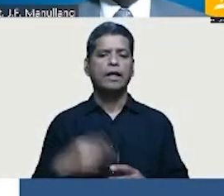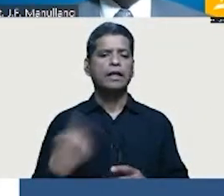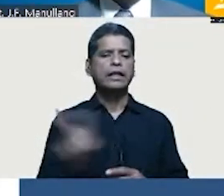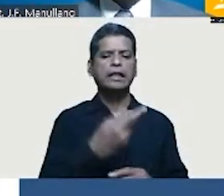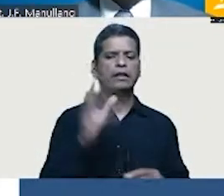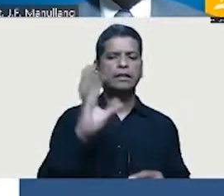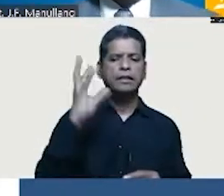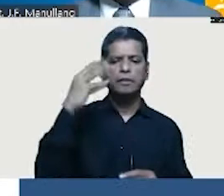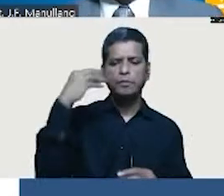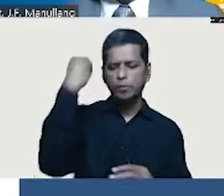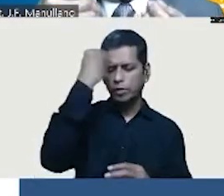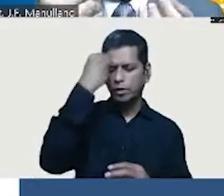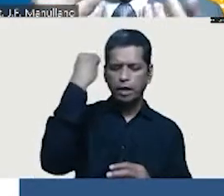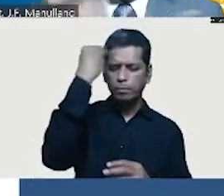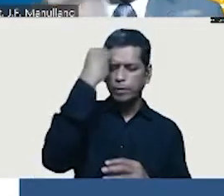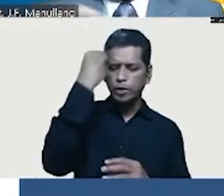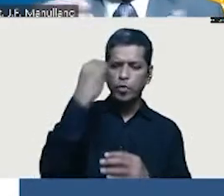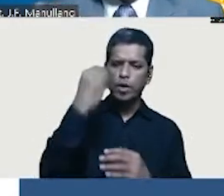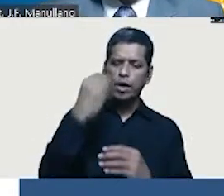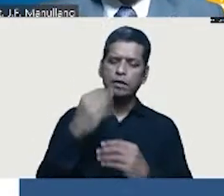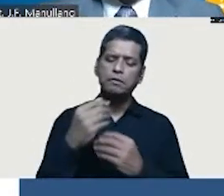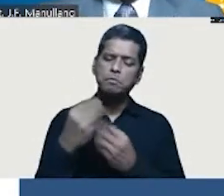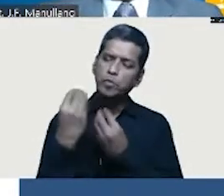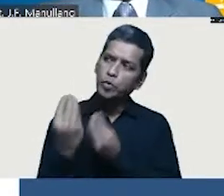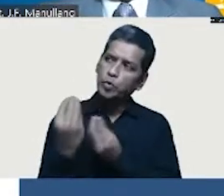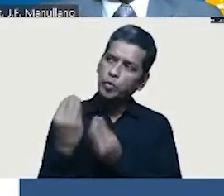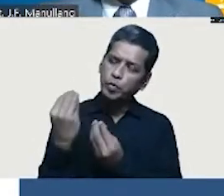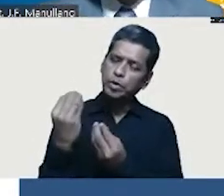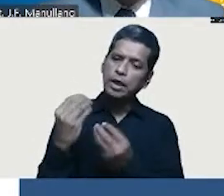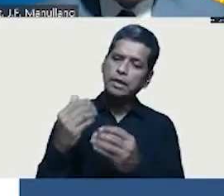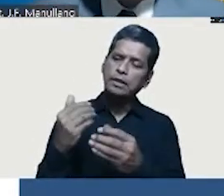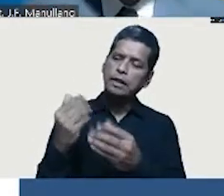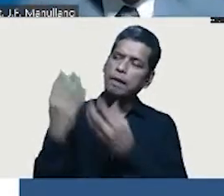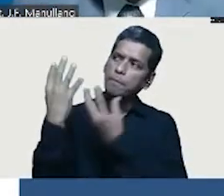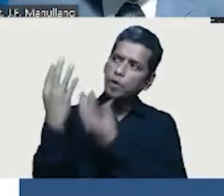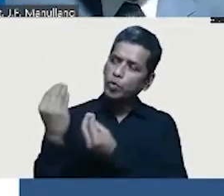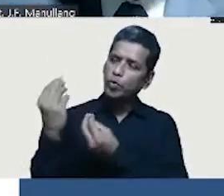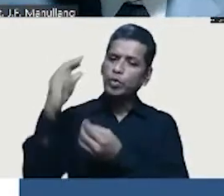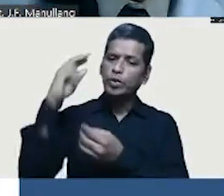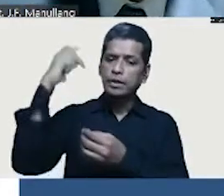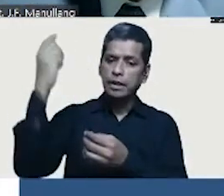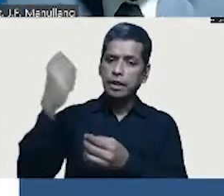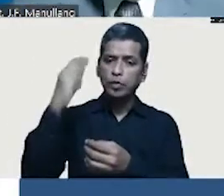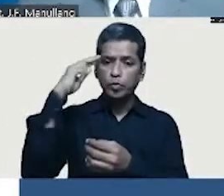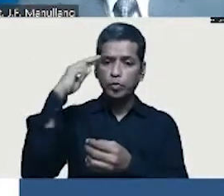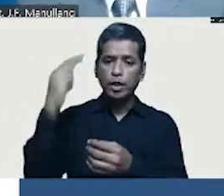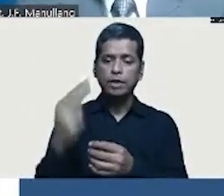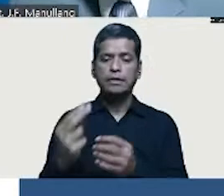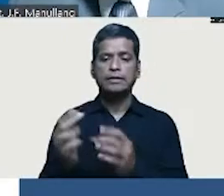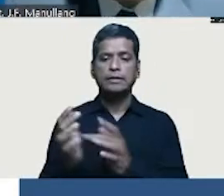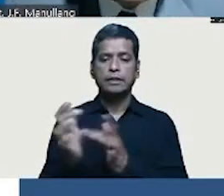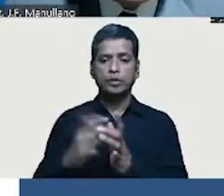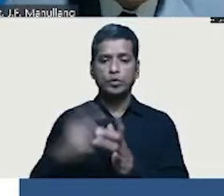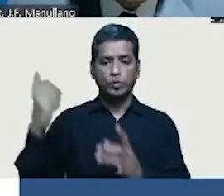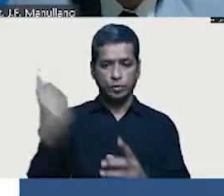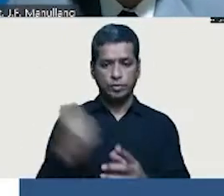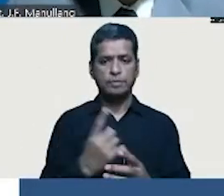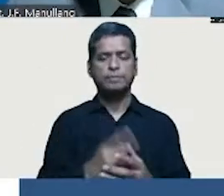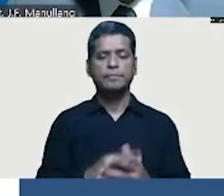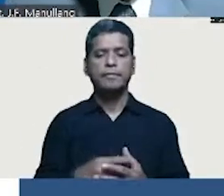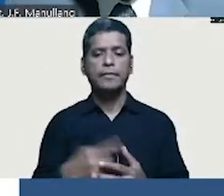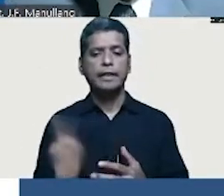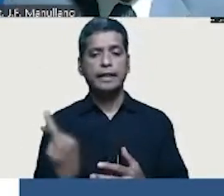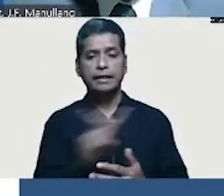penyataan Tuhan kita ke setelah itu baru tshirt design kamu freeze diri kita diberikan karunia nubuat